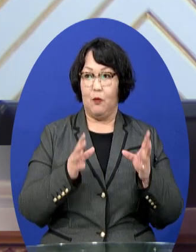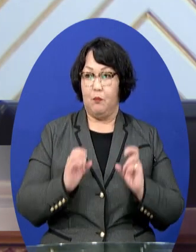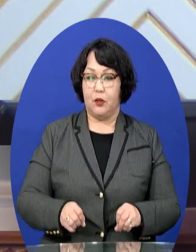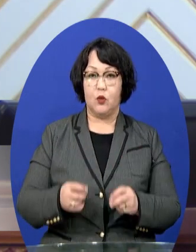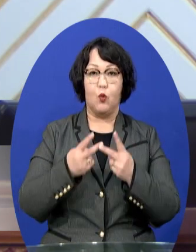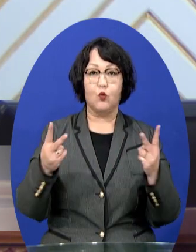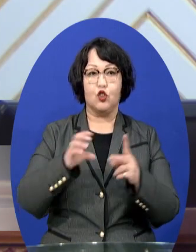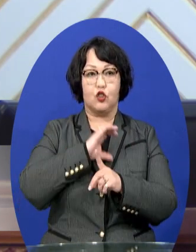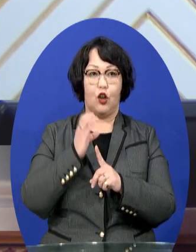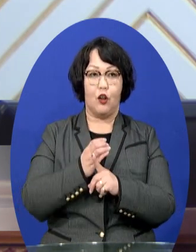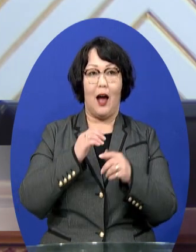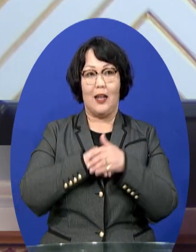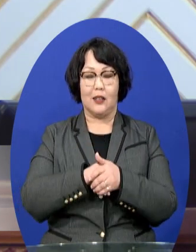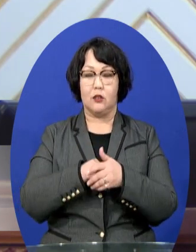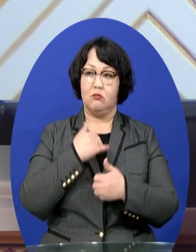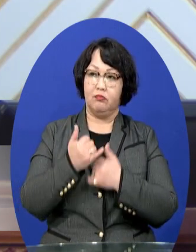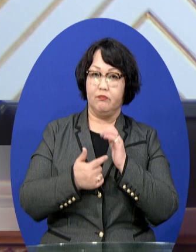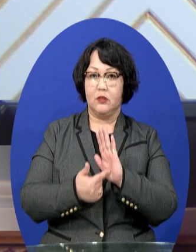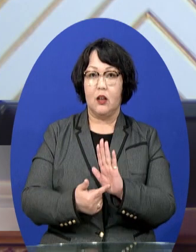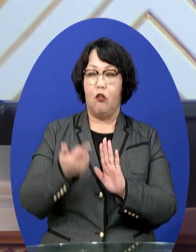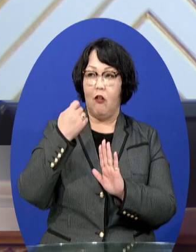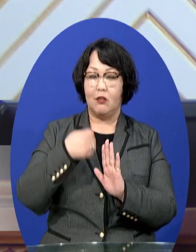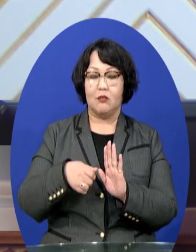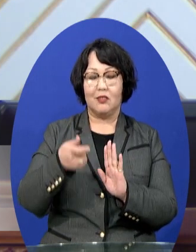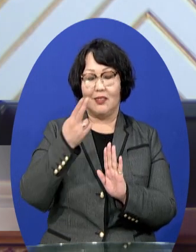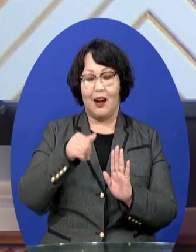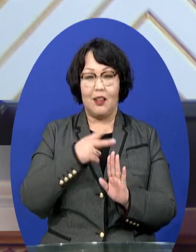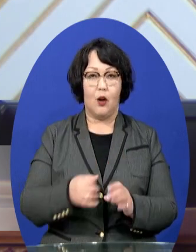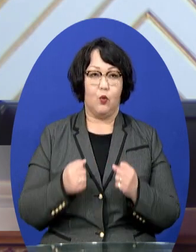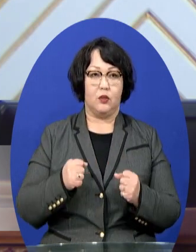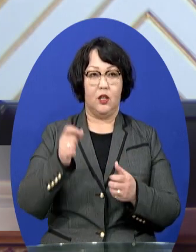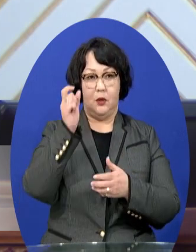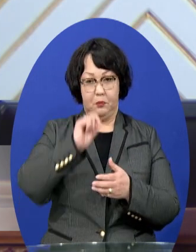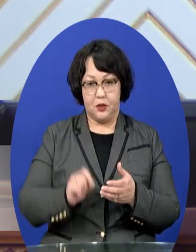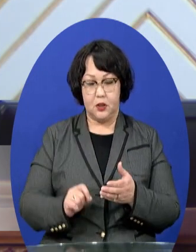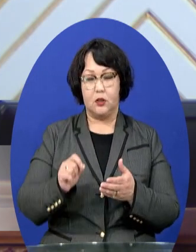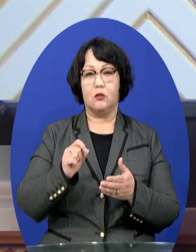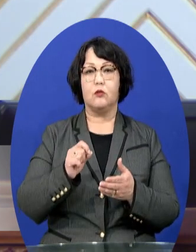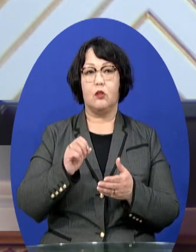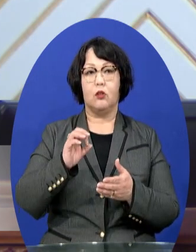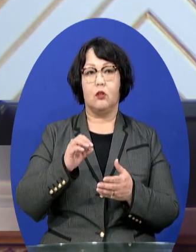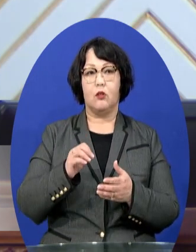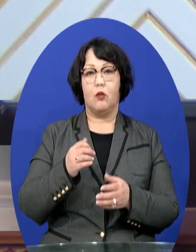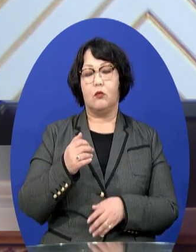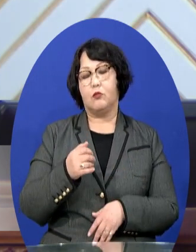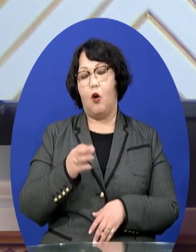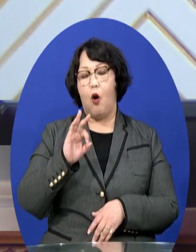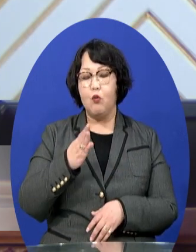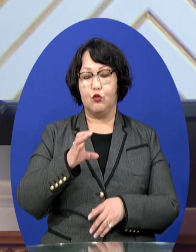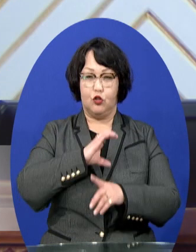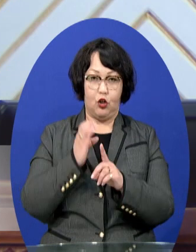хязгааргүй дэлхий дээр монголоор үлдэх хамгийн гол дархлаа бол Монголын бичиг үсэг өв соёл. Ийм учраас